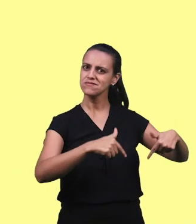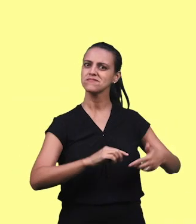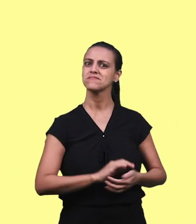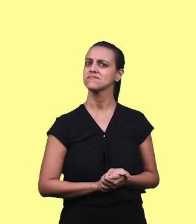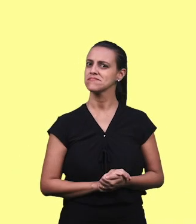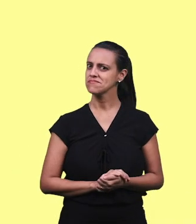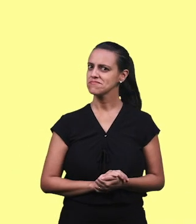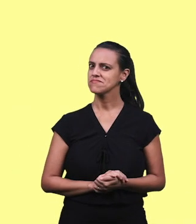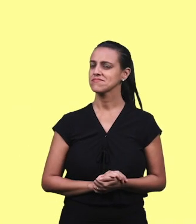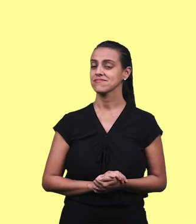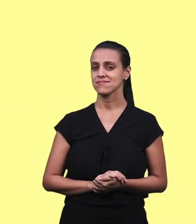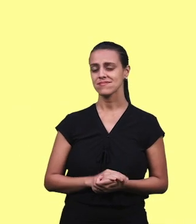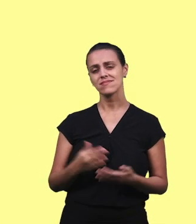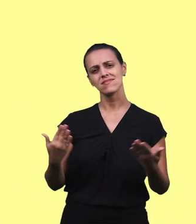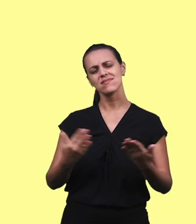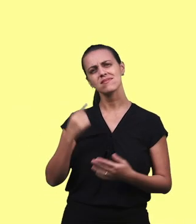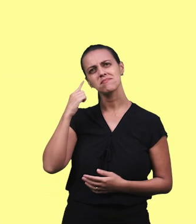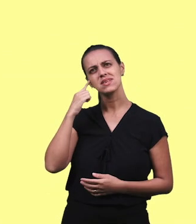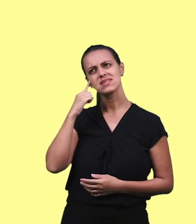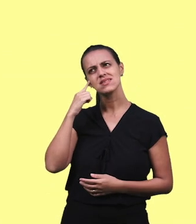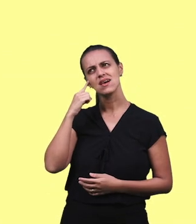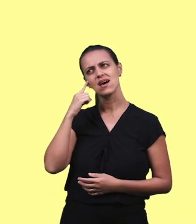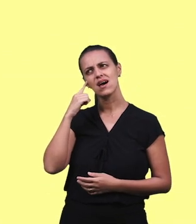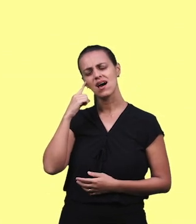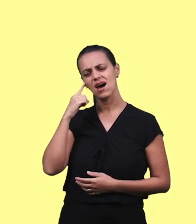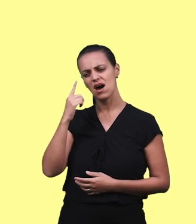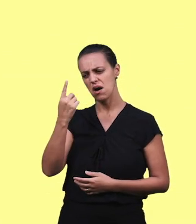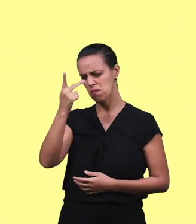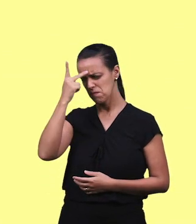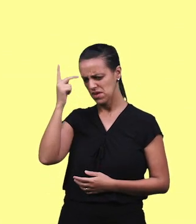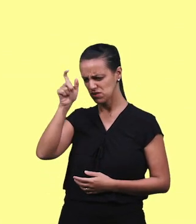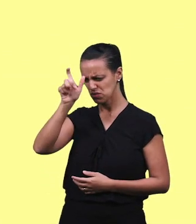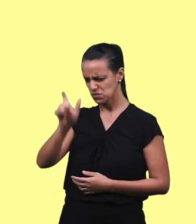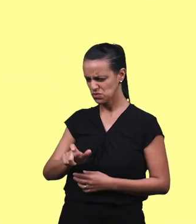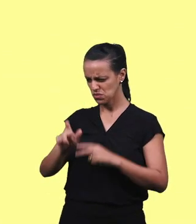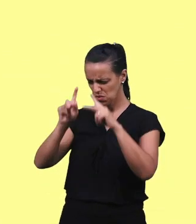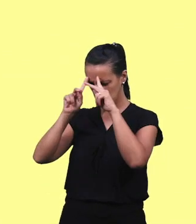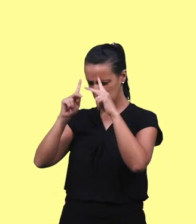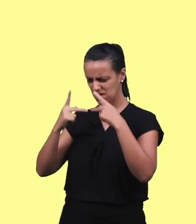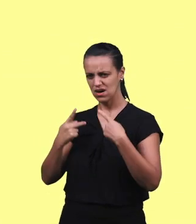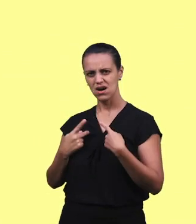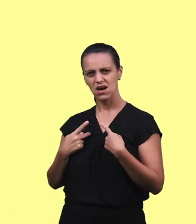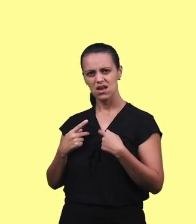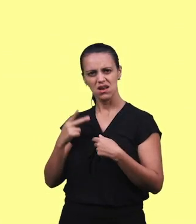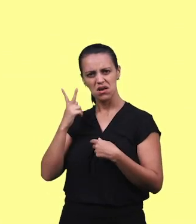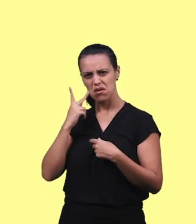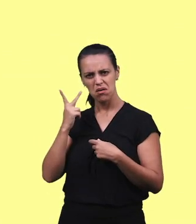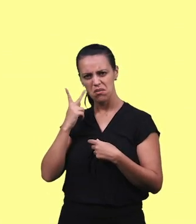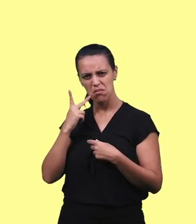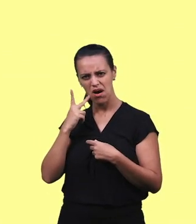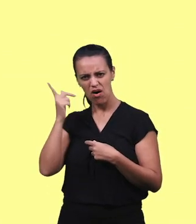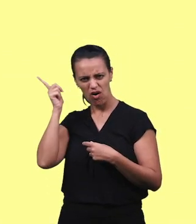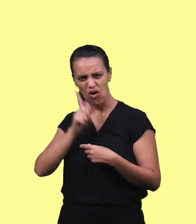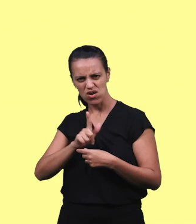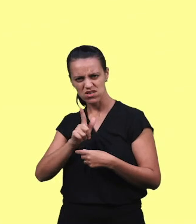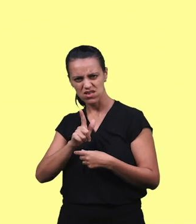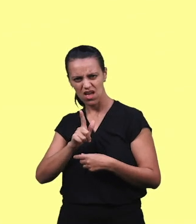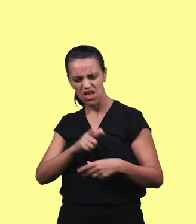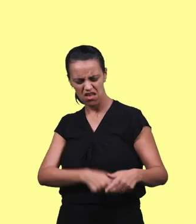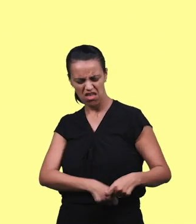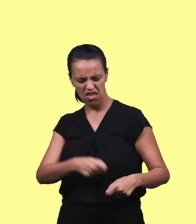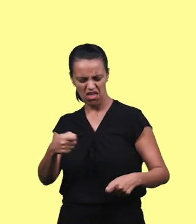Maintenant, nous allons penser humainement. Un homme avec les os d'un animal pouvait vaincre 1000